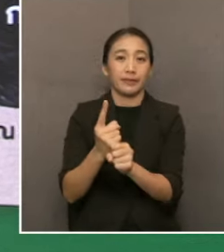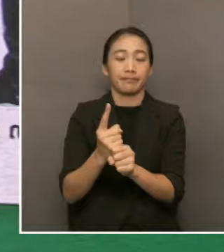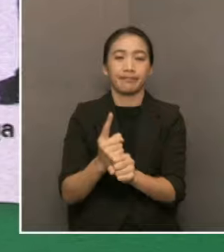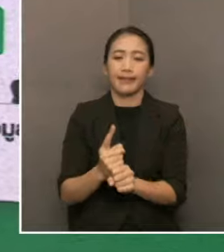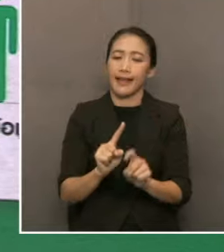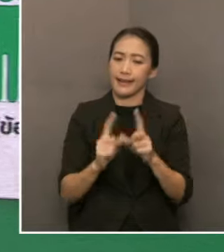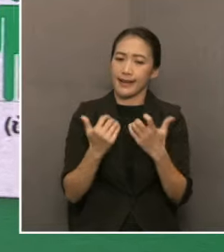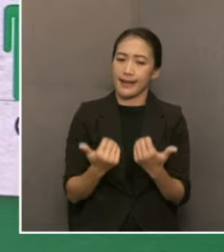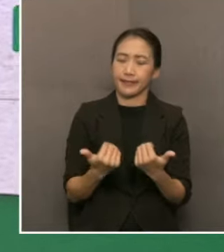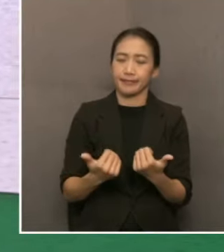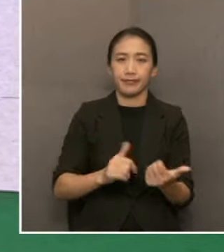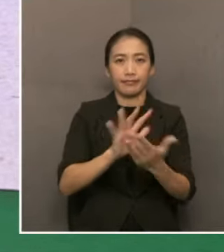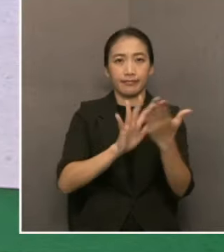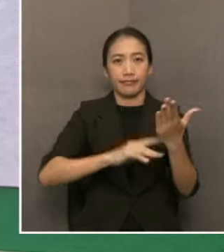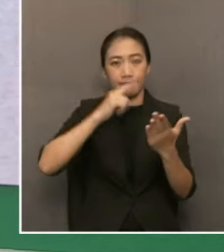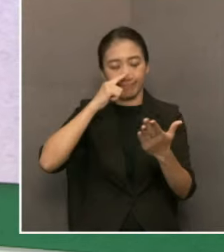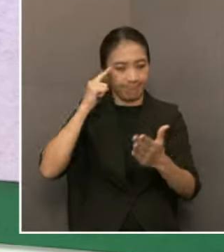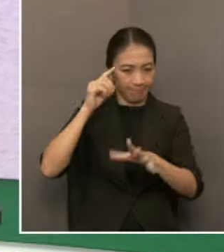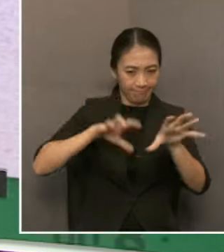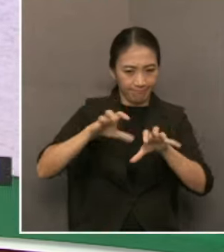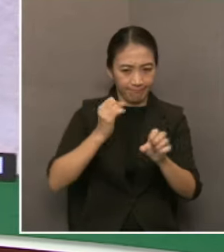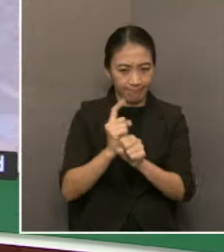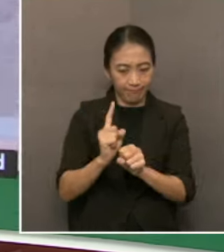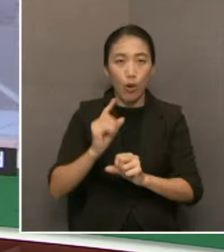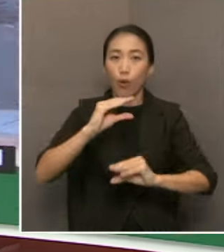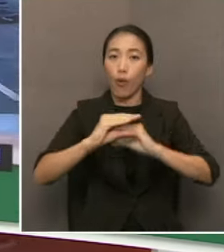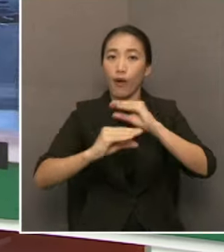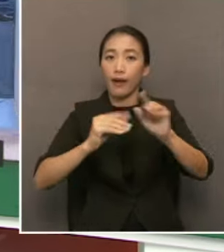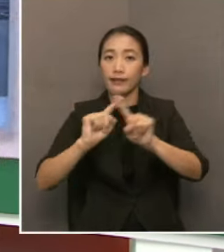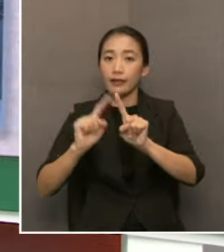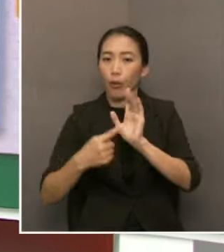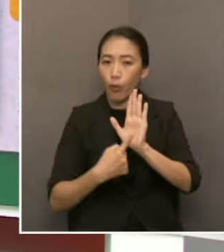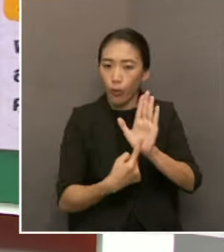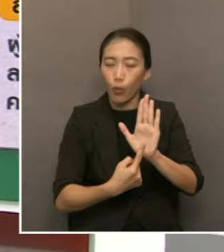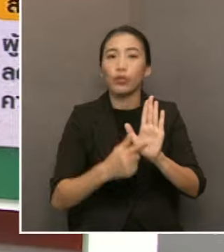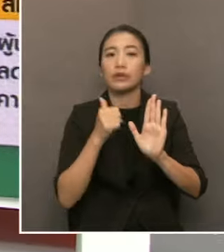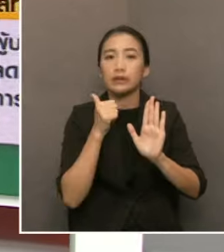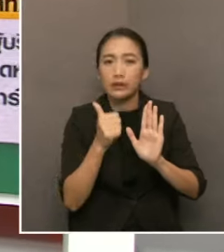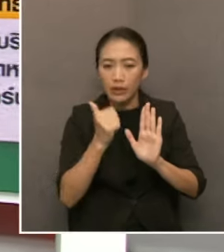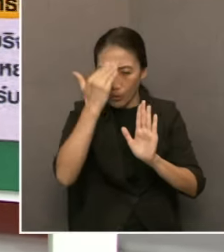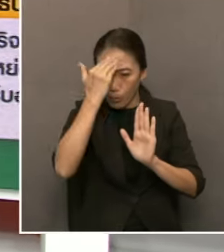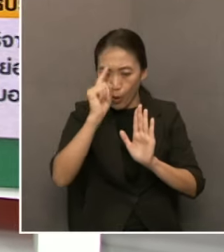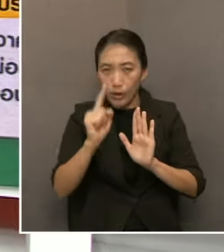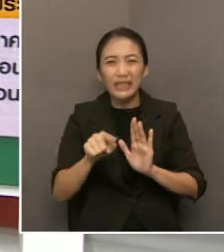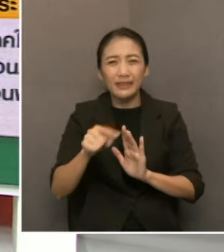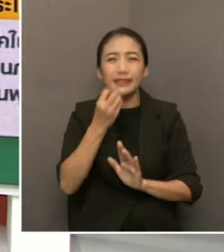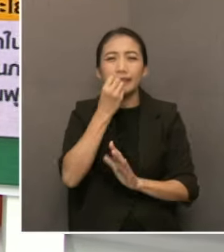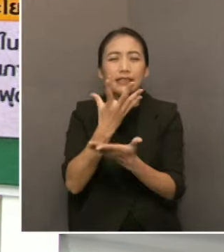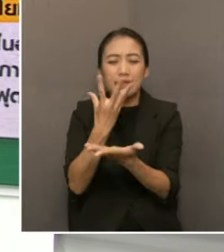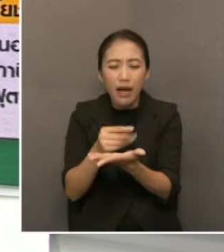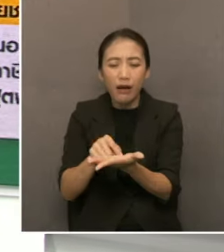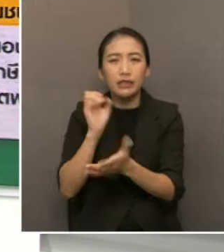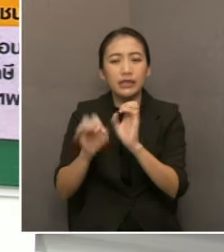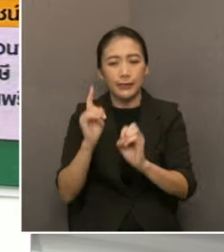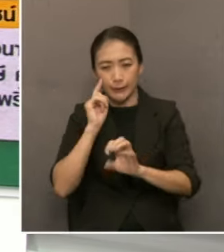มีโครงการหลายโครงการที่เป็นต้นแบบเลยนะคะที่เขาพยายามจะเข้ามาจัดการปริมาณอาหารส่วนเกินเหล่านี้นะคะนั่นก็คือโ